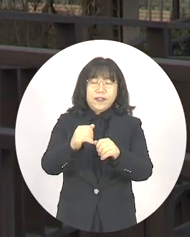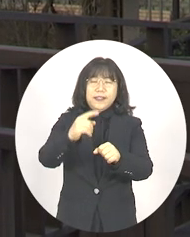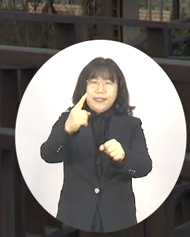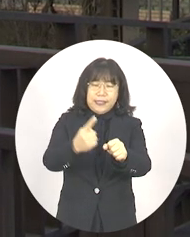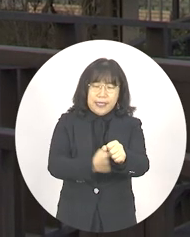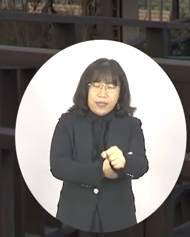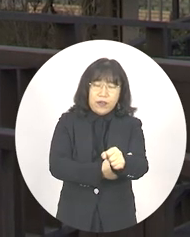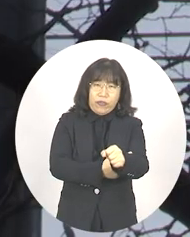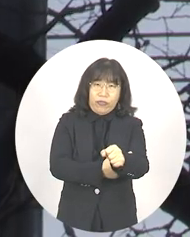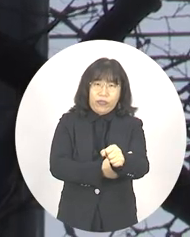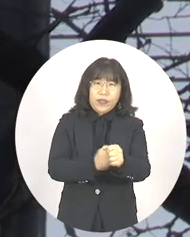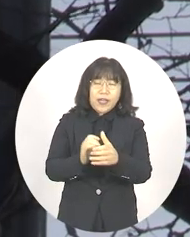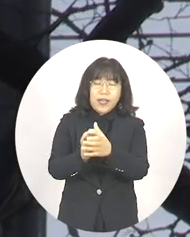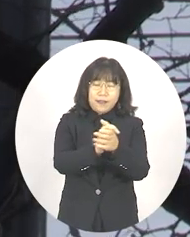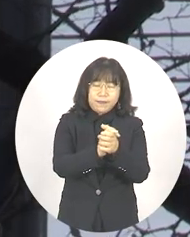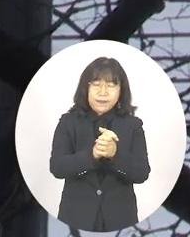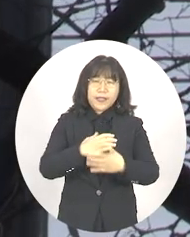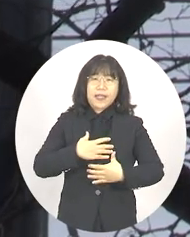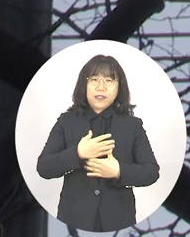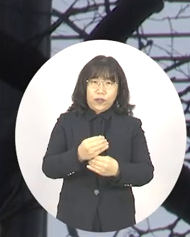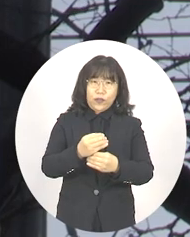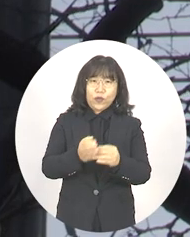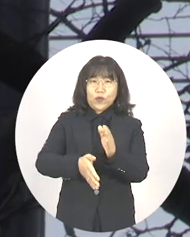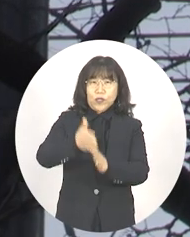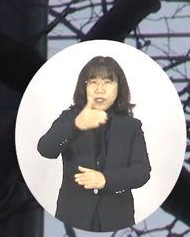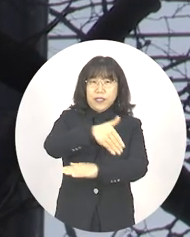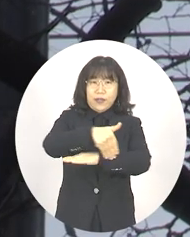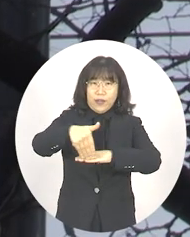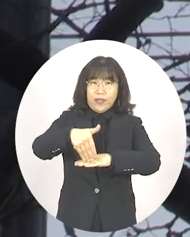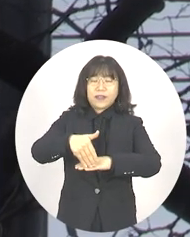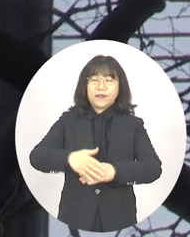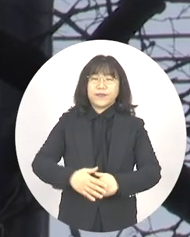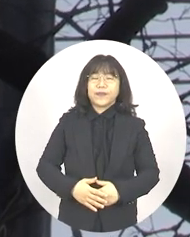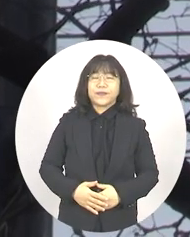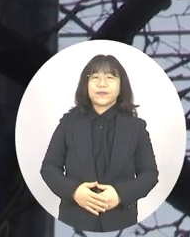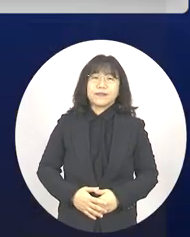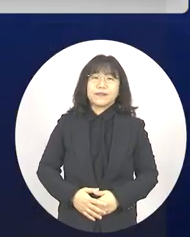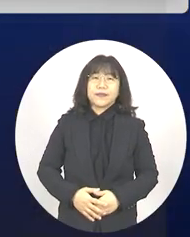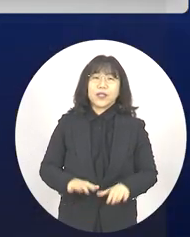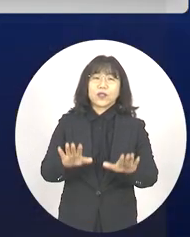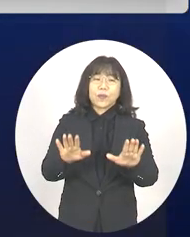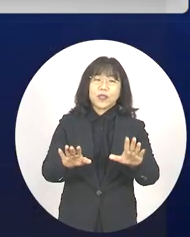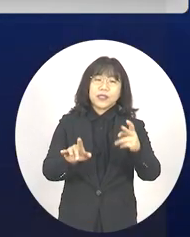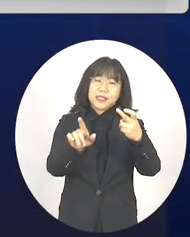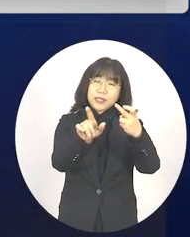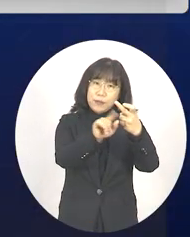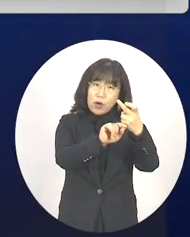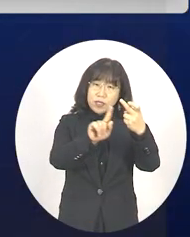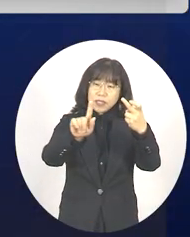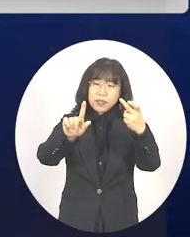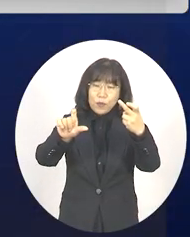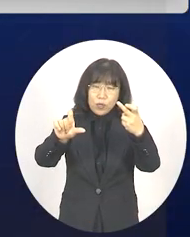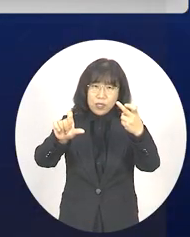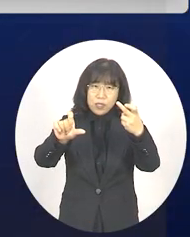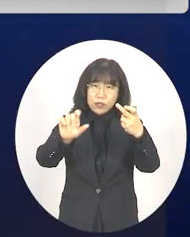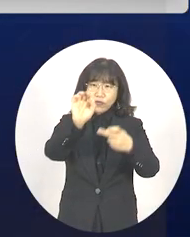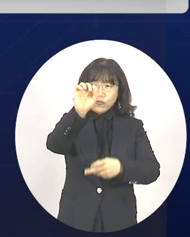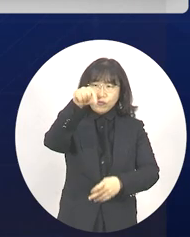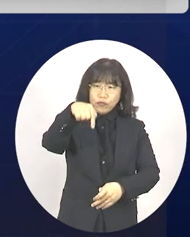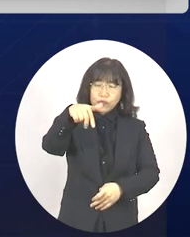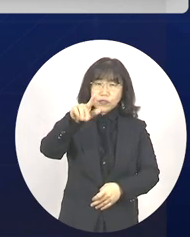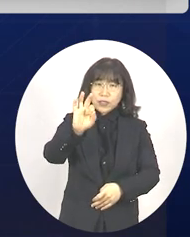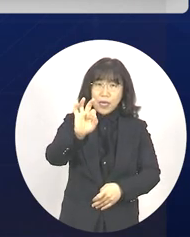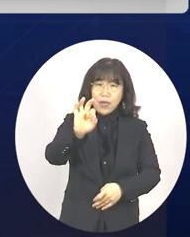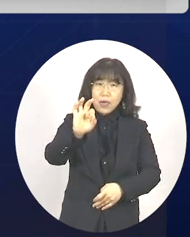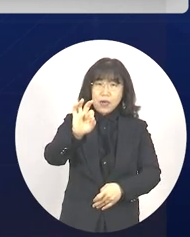공존하는 안전 환경 도시를 만들기 위해 최선을 다할 예정입니다. 오늘 12월 15일 강서구민회관